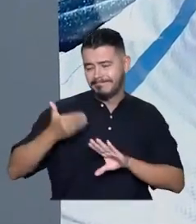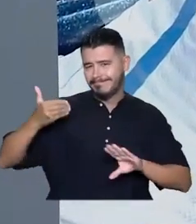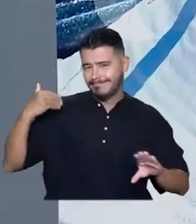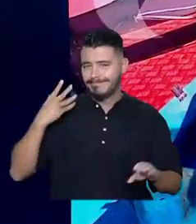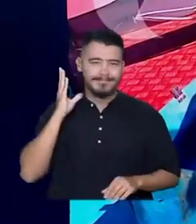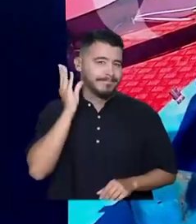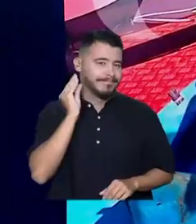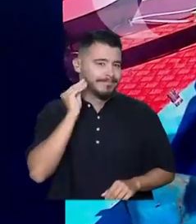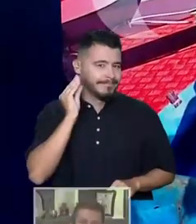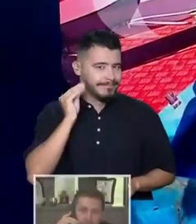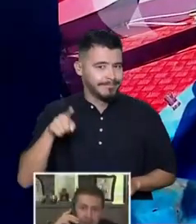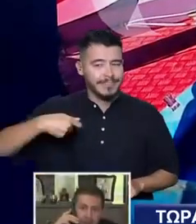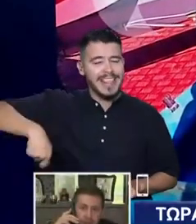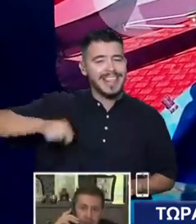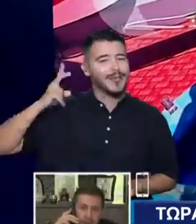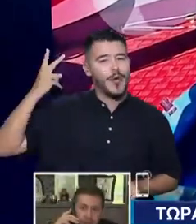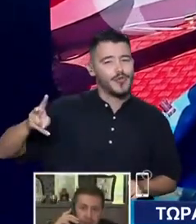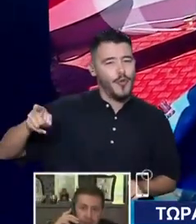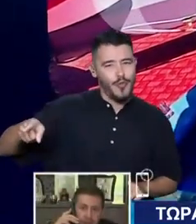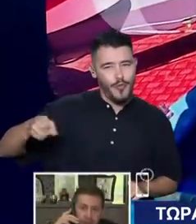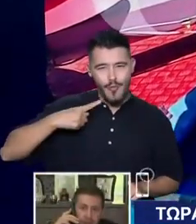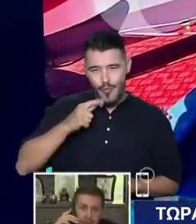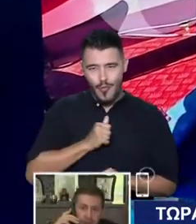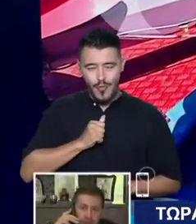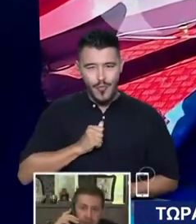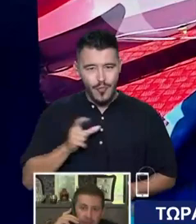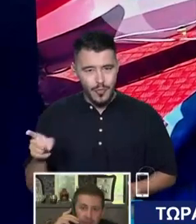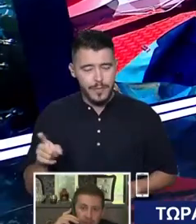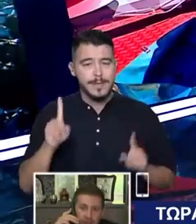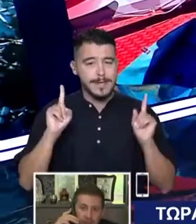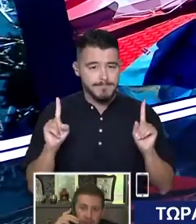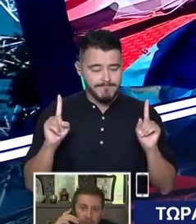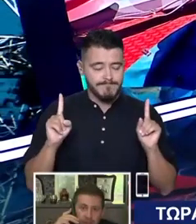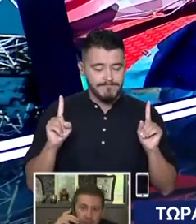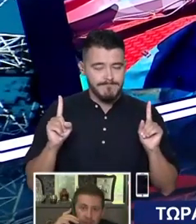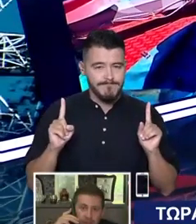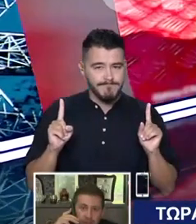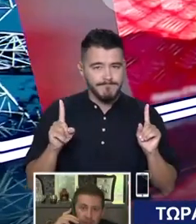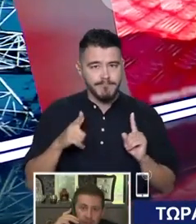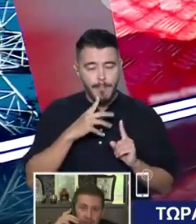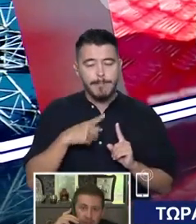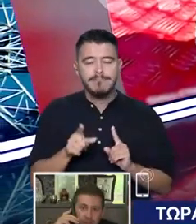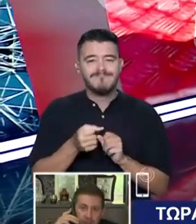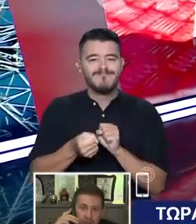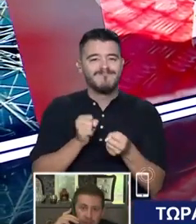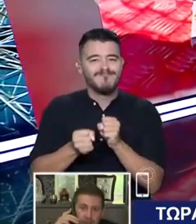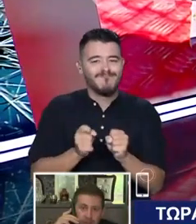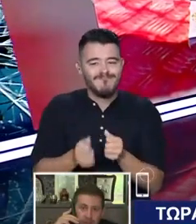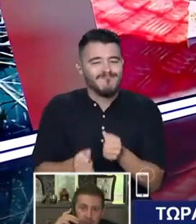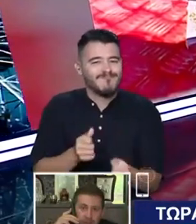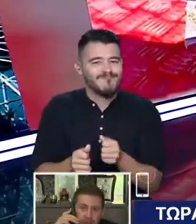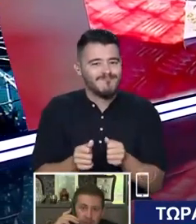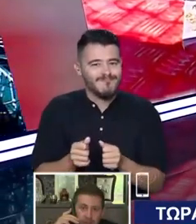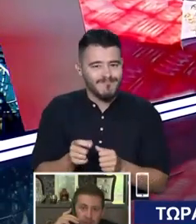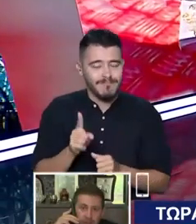της άλλης πλευράς. Με το χειριστή υπάρχει το εξής θέμα. Την ώρα λοιπόν που